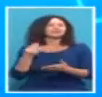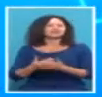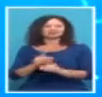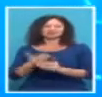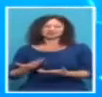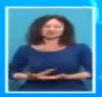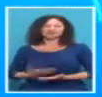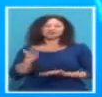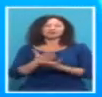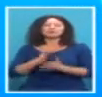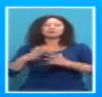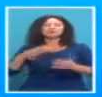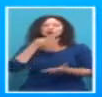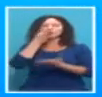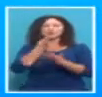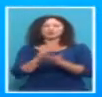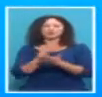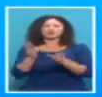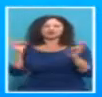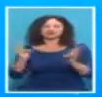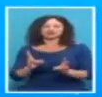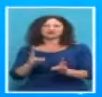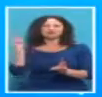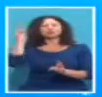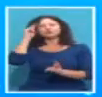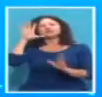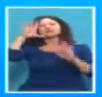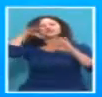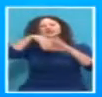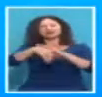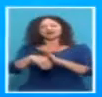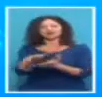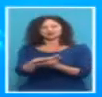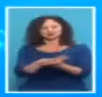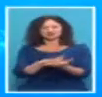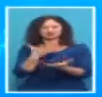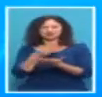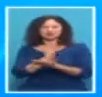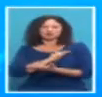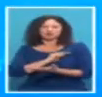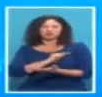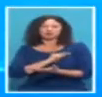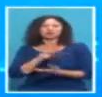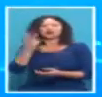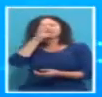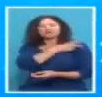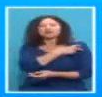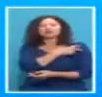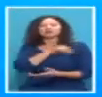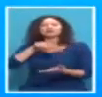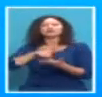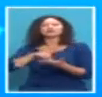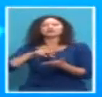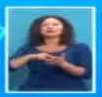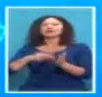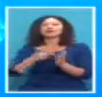опыт травматологии и ортопедии, он продолжает учиться и внедрять инновационные подходы в работе. О докторе, что стал участником проекта «100